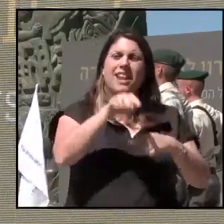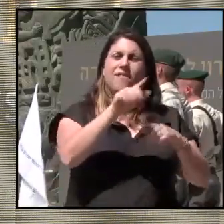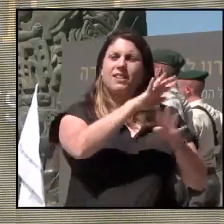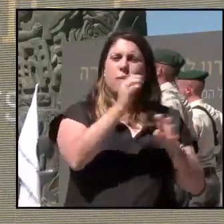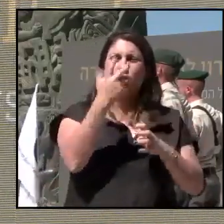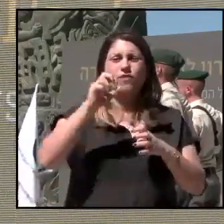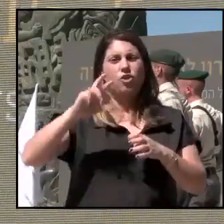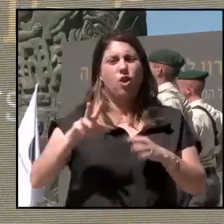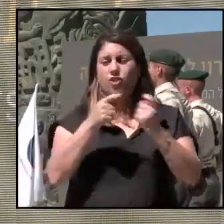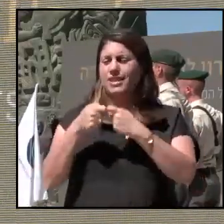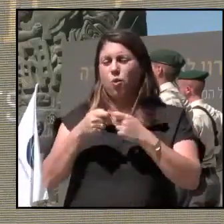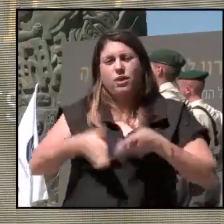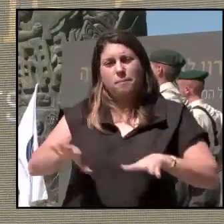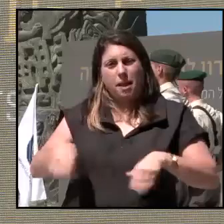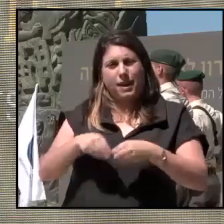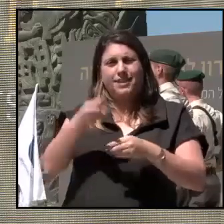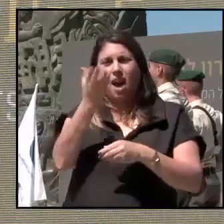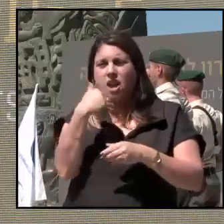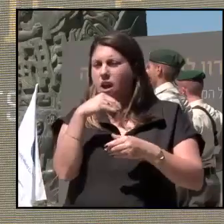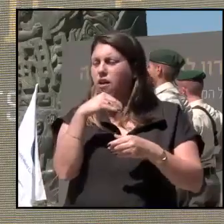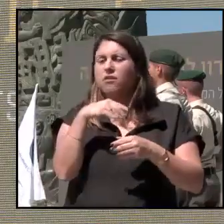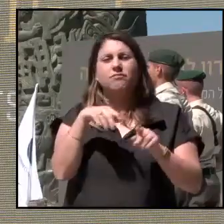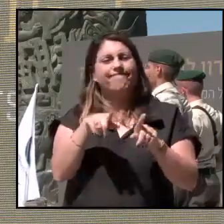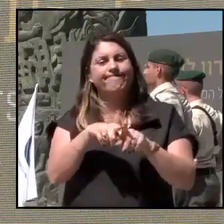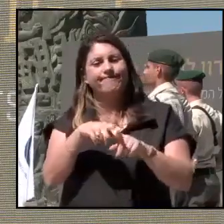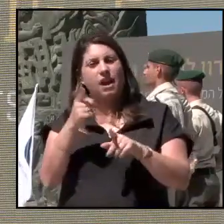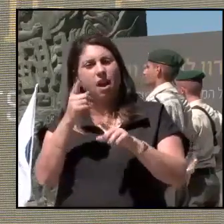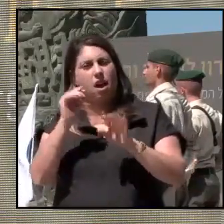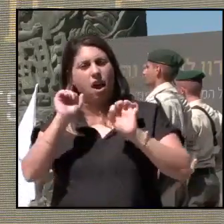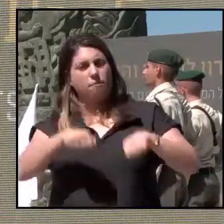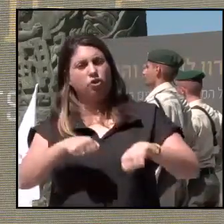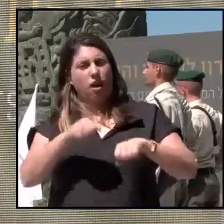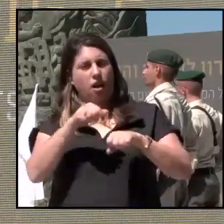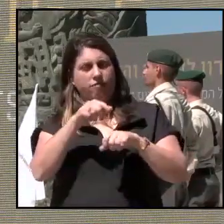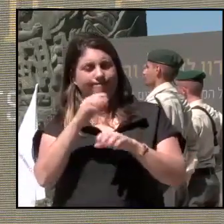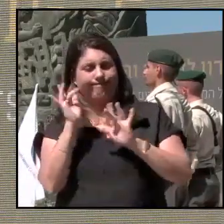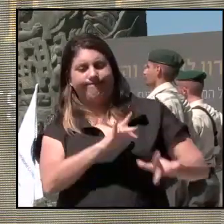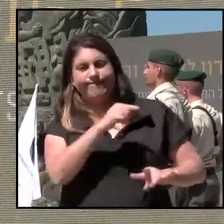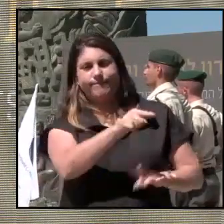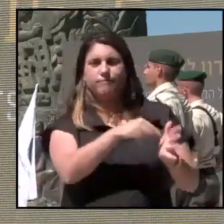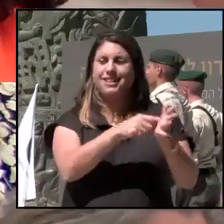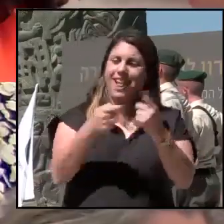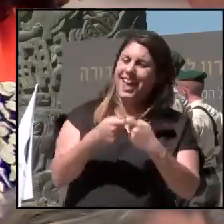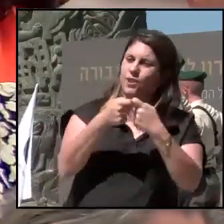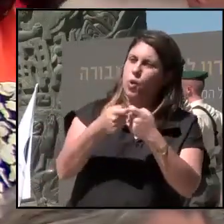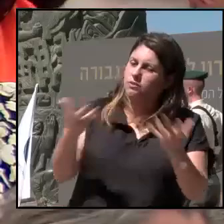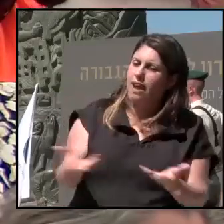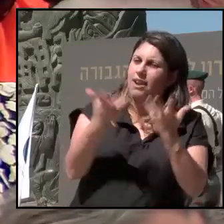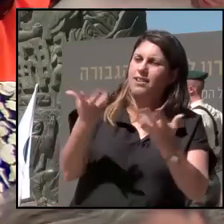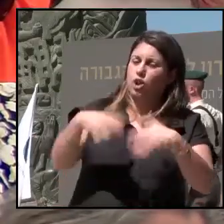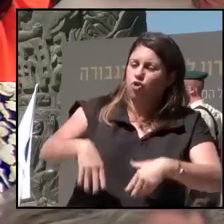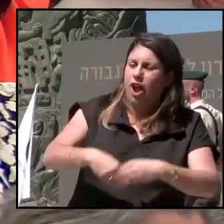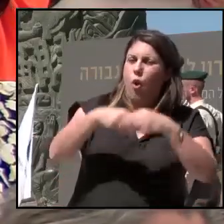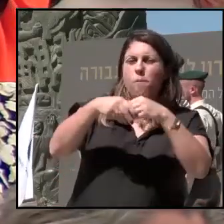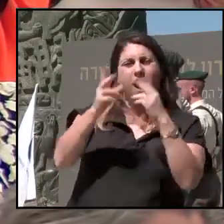הנאצים לשלטון, ארגון בני ברית היה נתון לנחת זרועם של המשטר בשל האשמה שהארגון מדרבן לפציפיזם בקרב